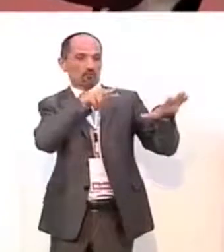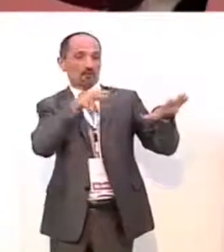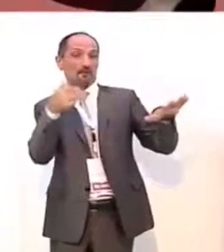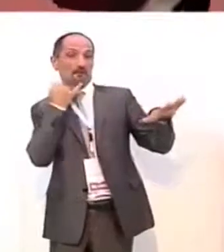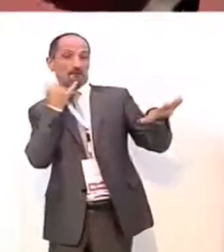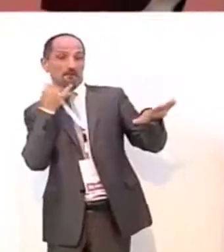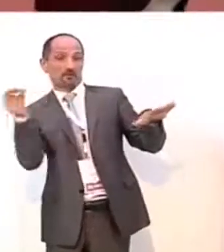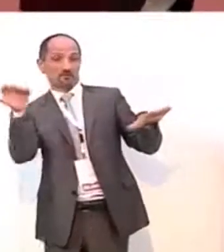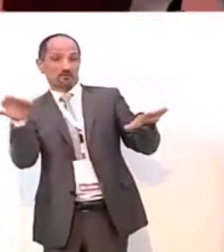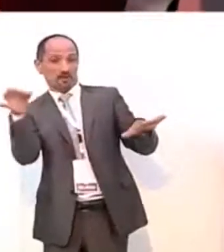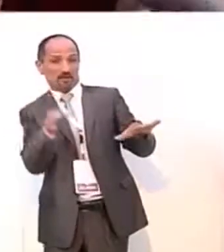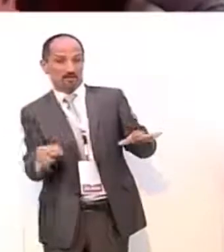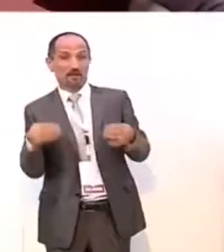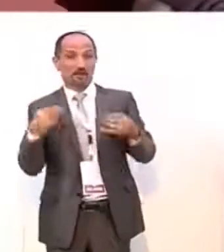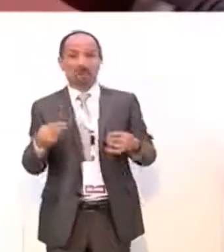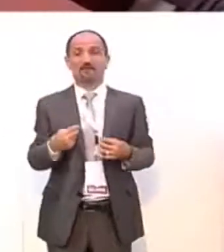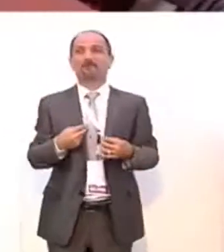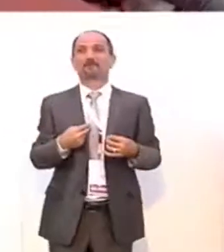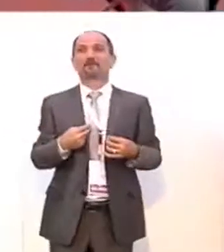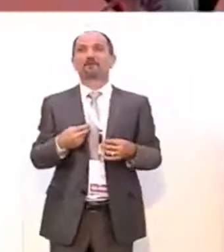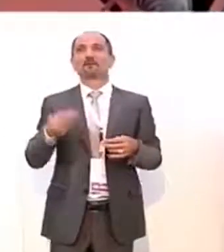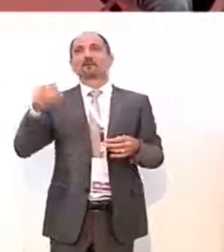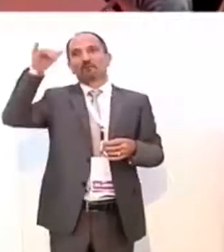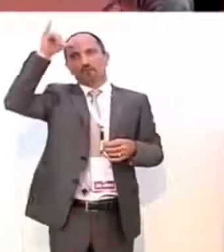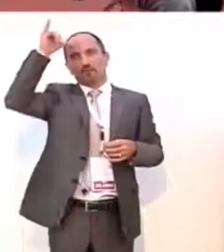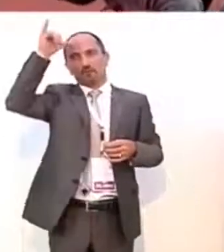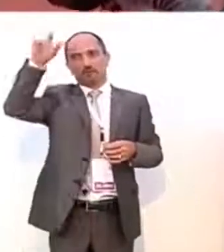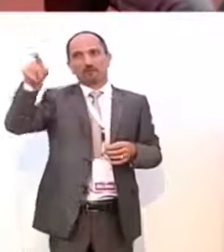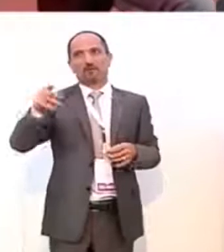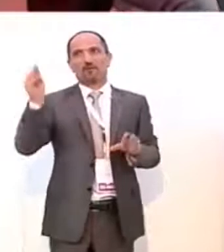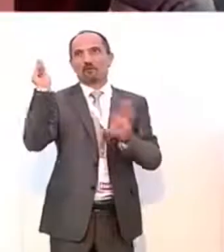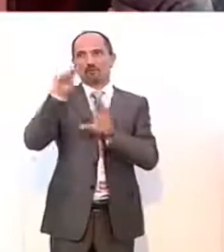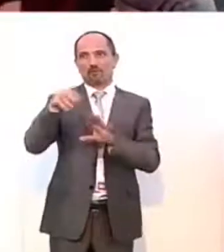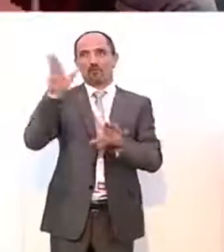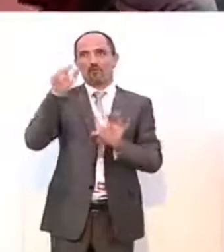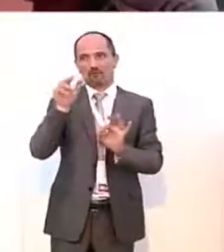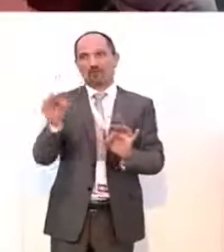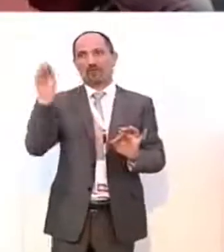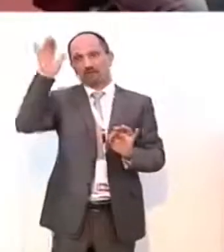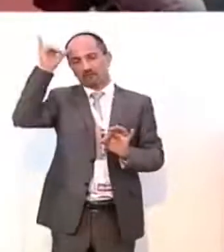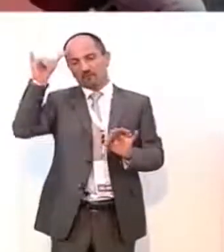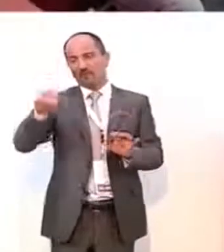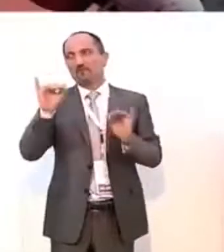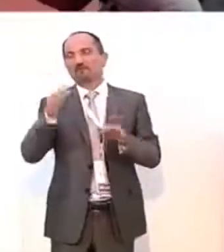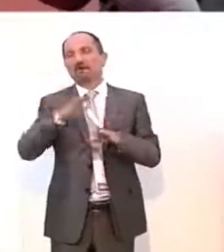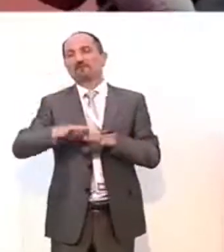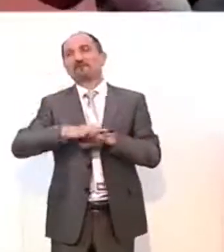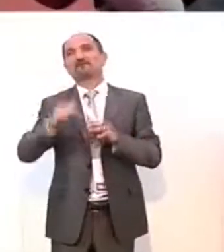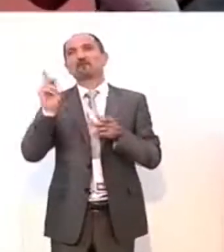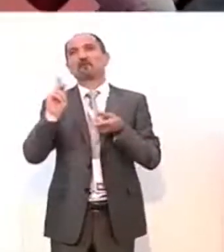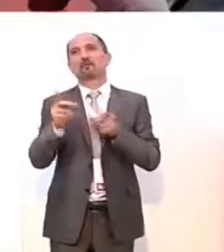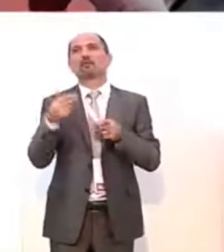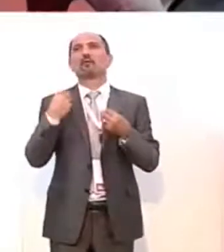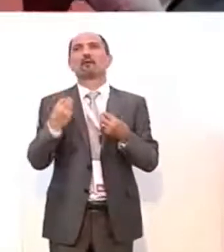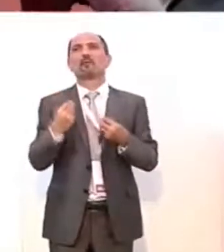centri. Adesso tolgo Roma e Torino, o li lasciamo dentro anche Roma e Torino, vista l'esperienza politica. Come mai